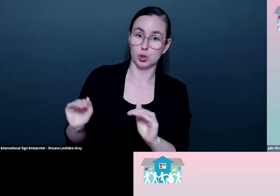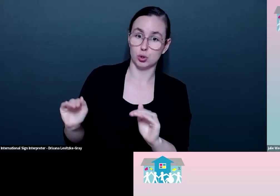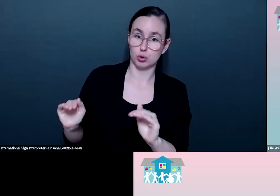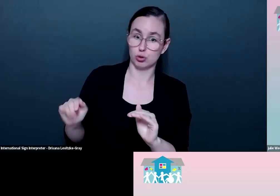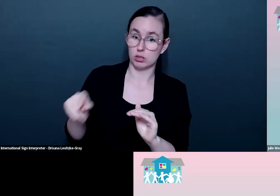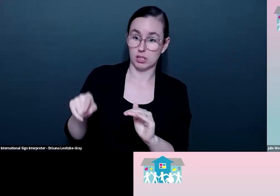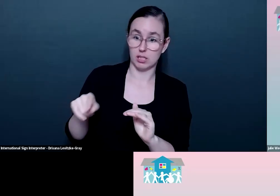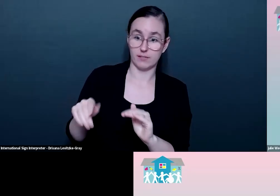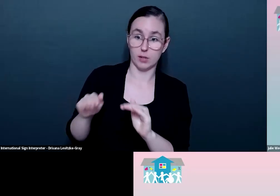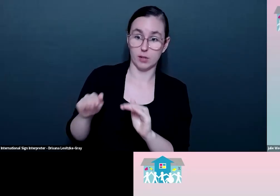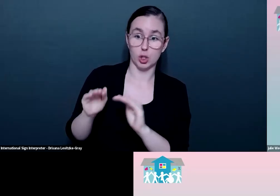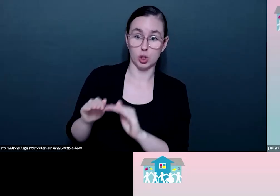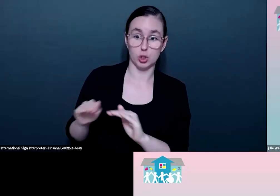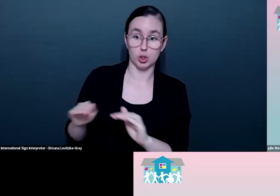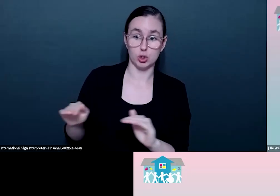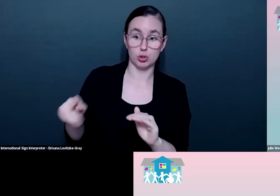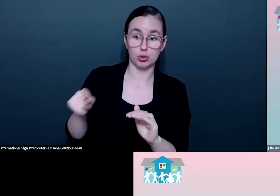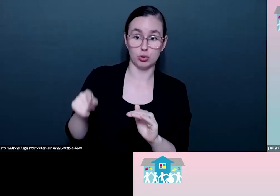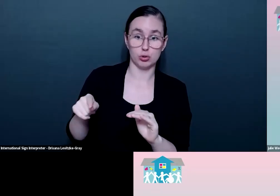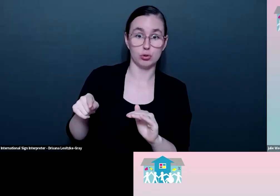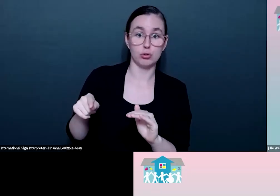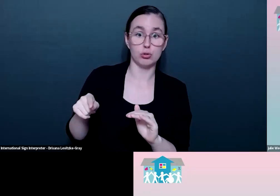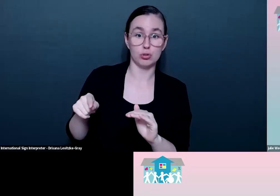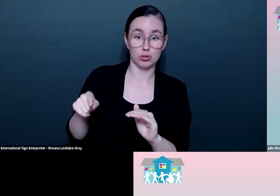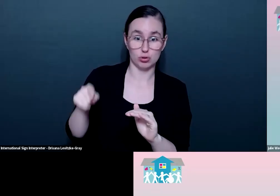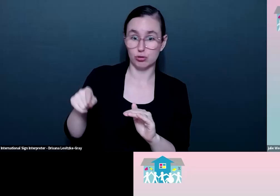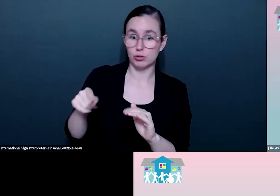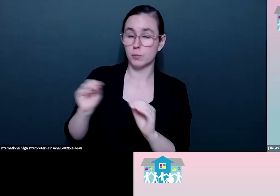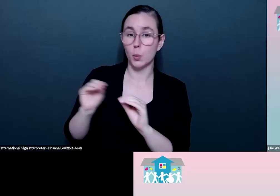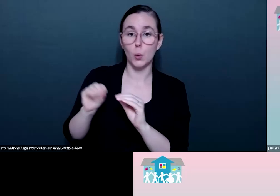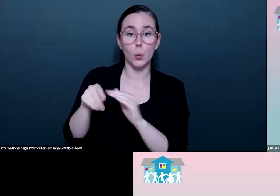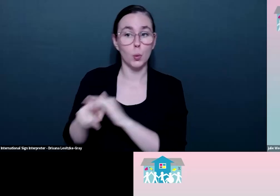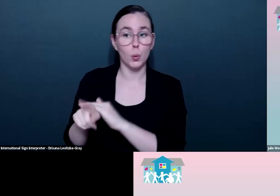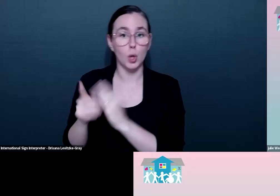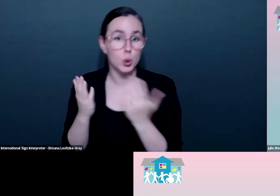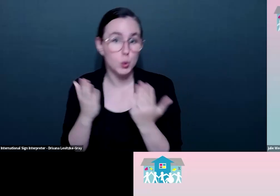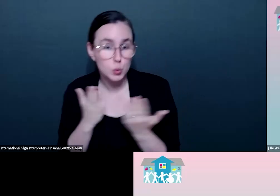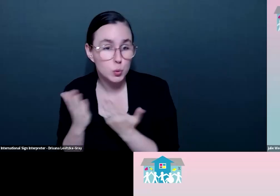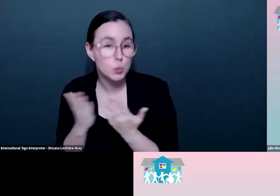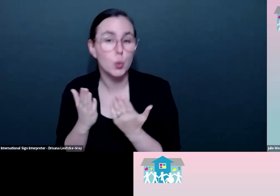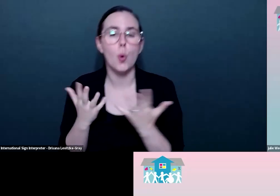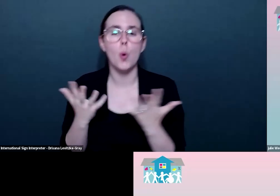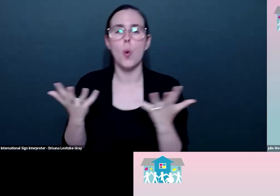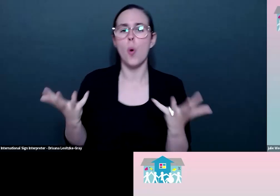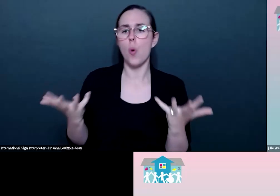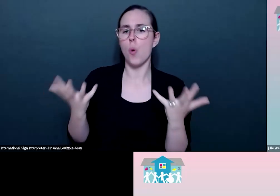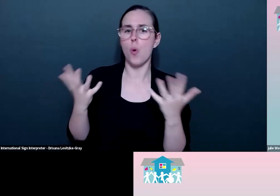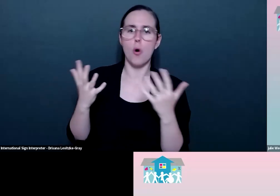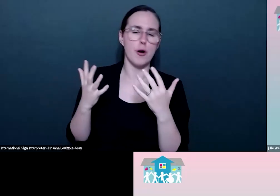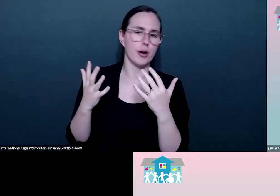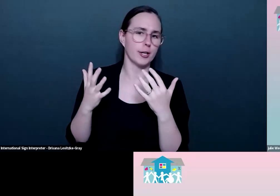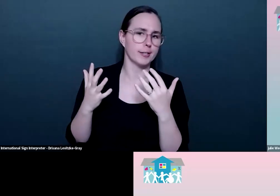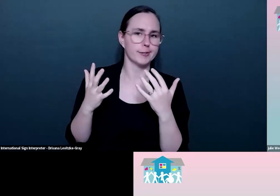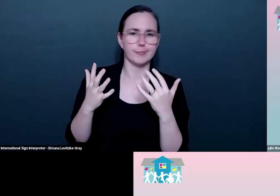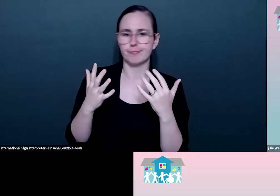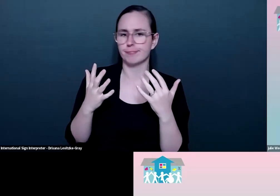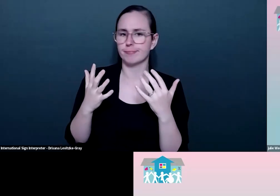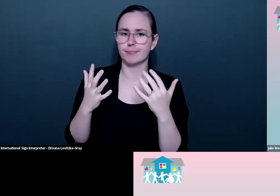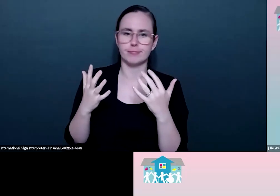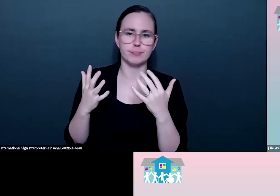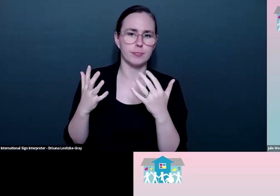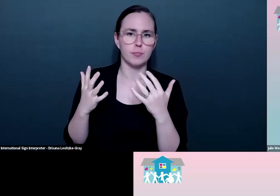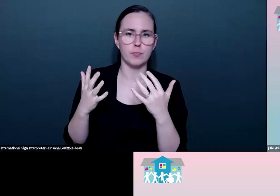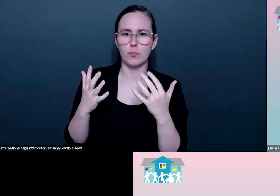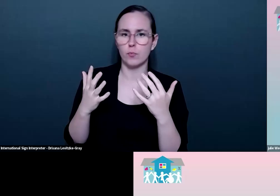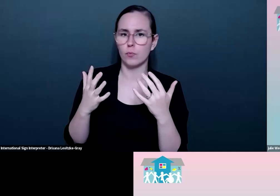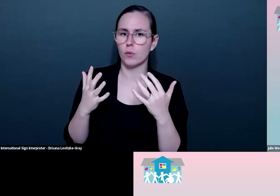sont pas allés à l'école. On avait un nombre significant de questions. Euh, euh,